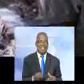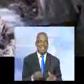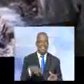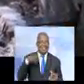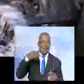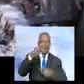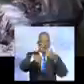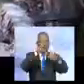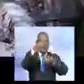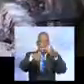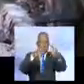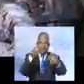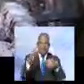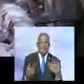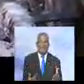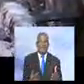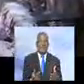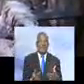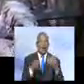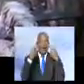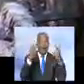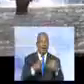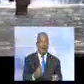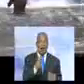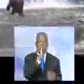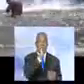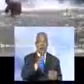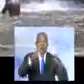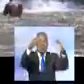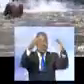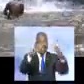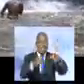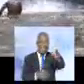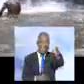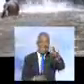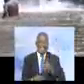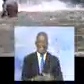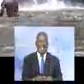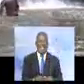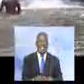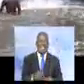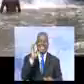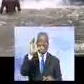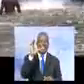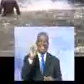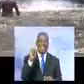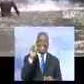cascades naturelles de Zadeplu, du nom du village qui abrite ce site.